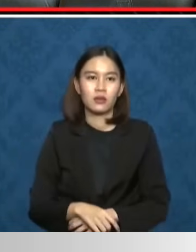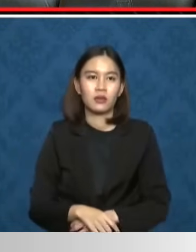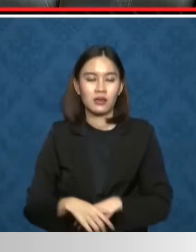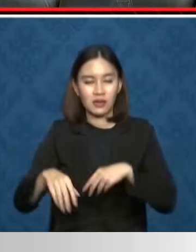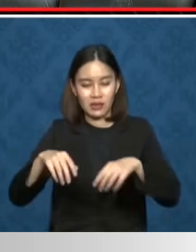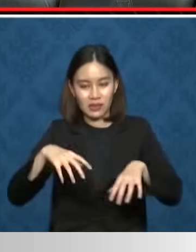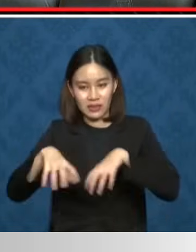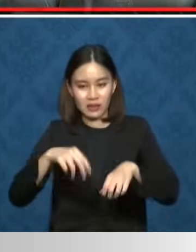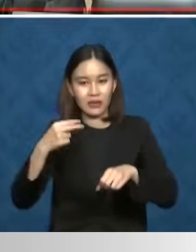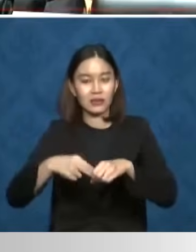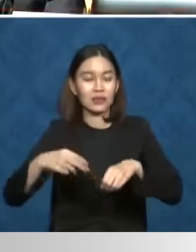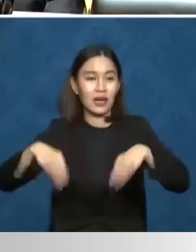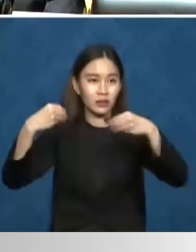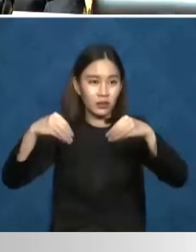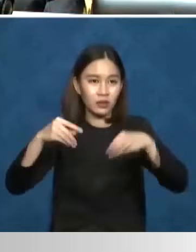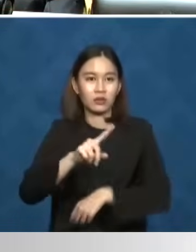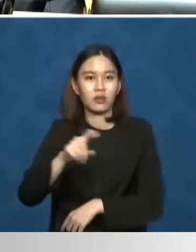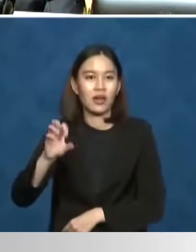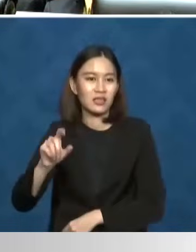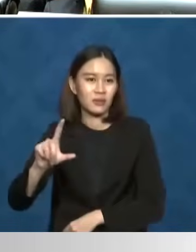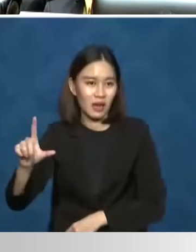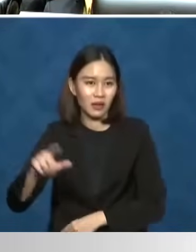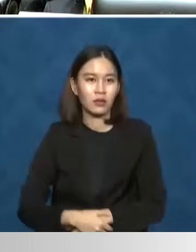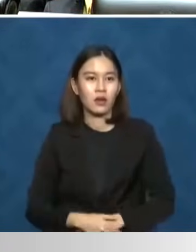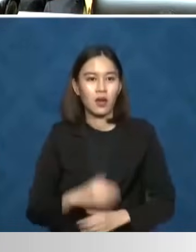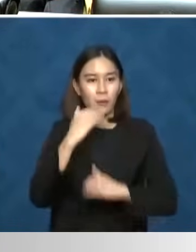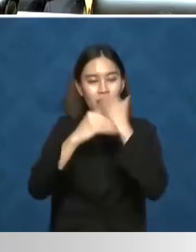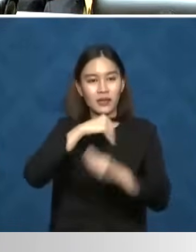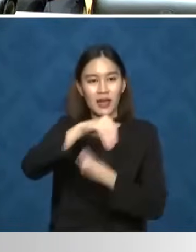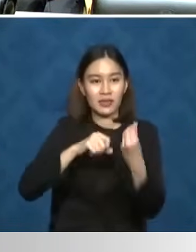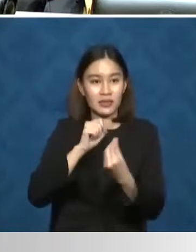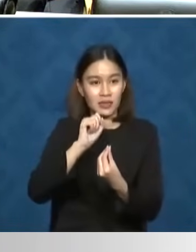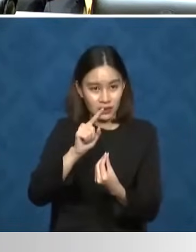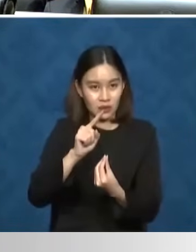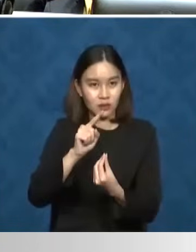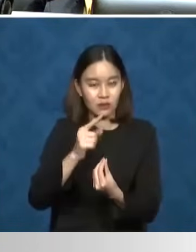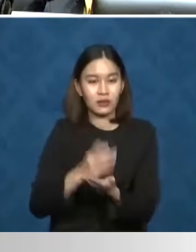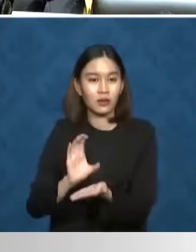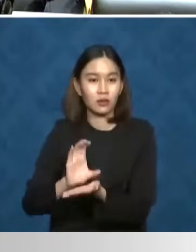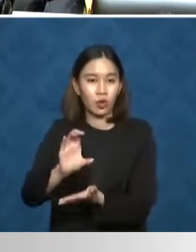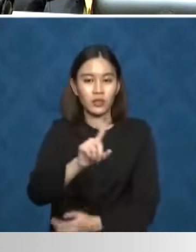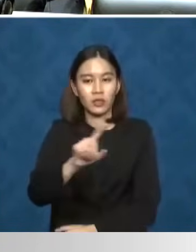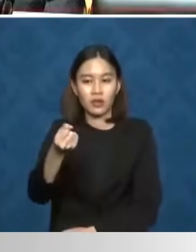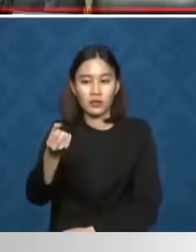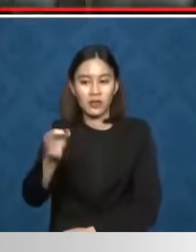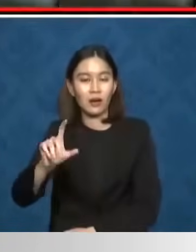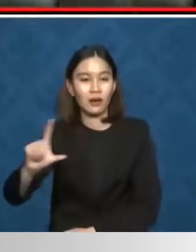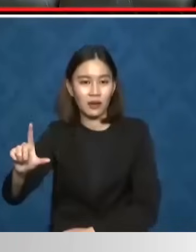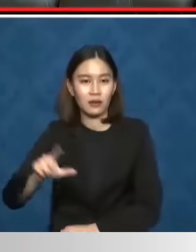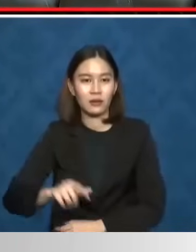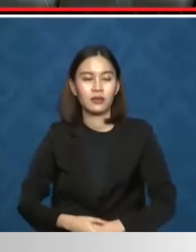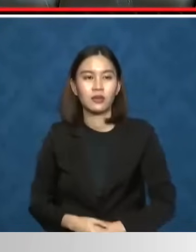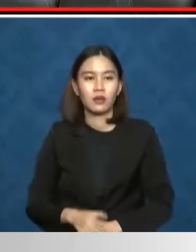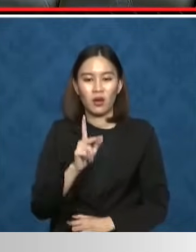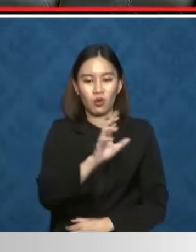ระจกได้งบประมาณ150ล้านบาทสำนักงานพัฒนาเศรษฐกิจจากฐานชีวภาพได้รับงบประมาณ119ล้านบาทครับ